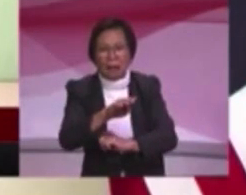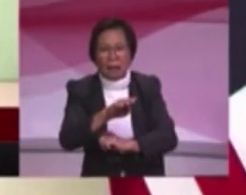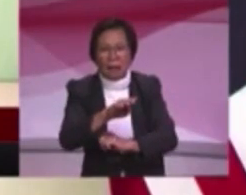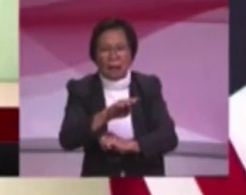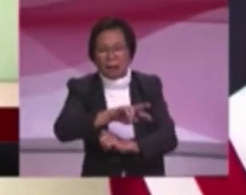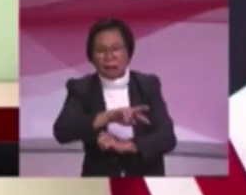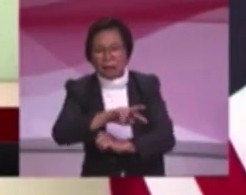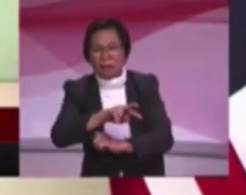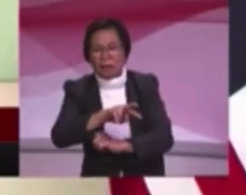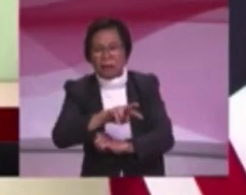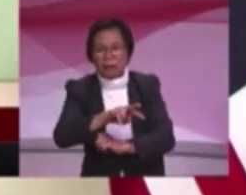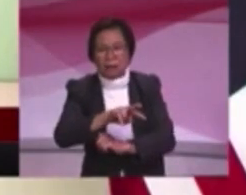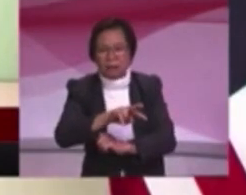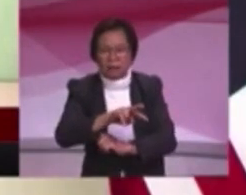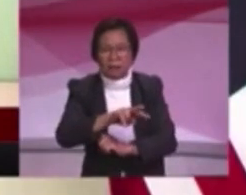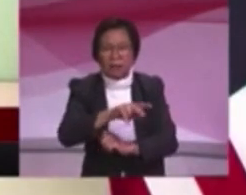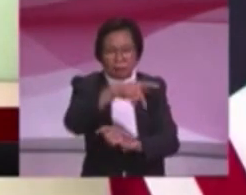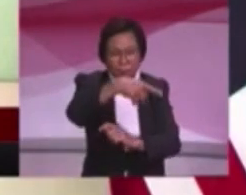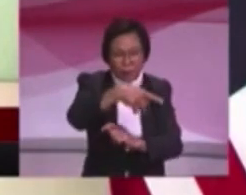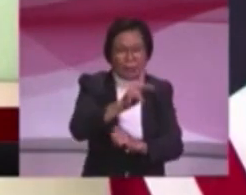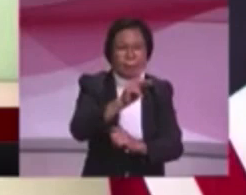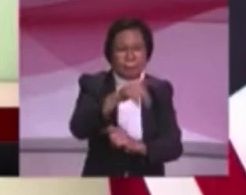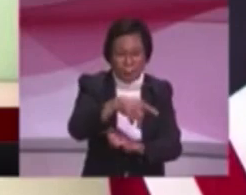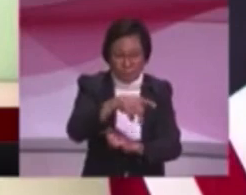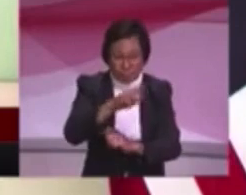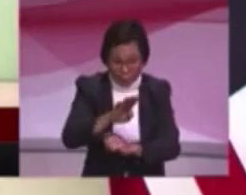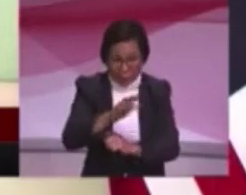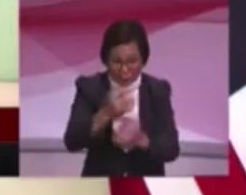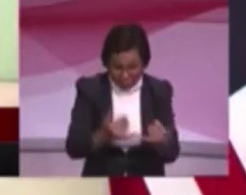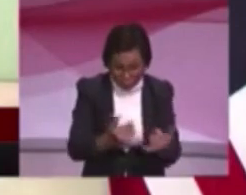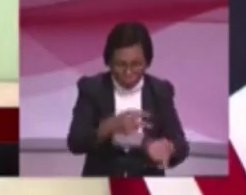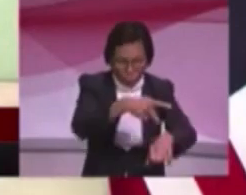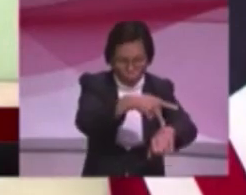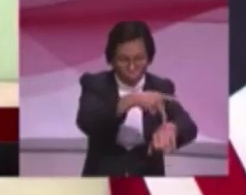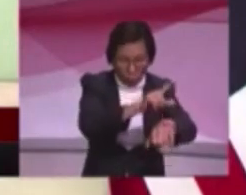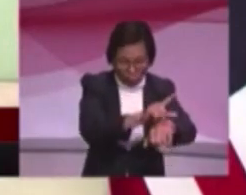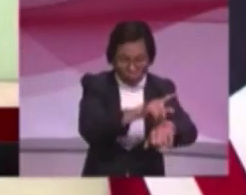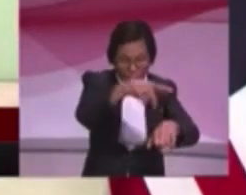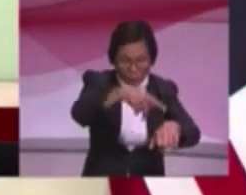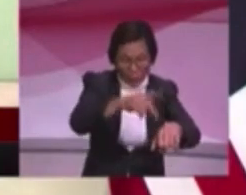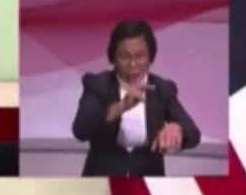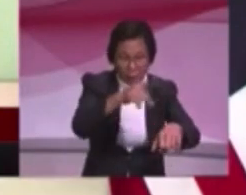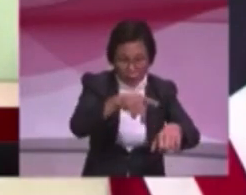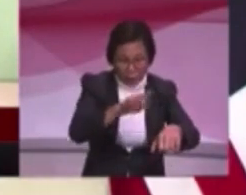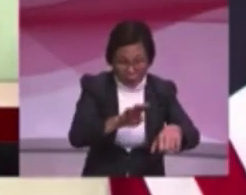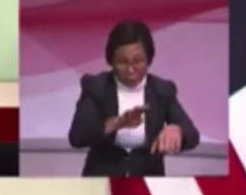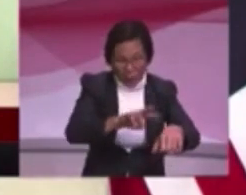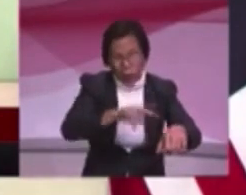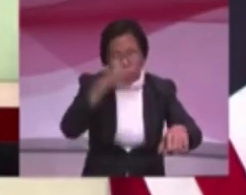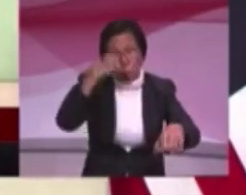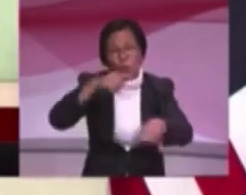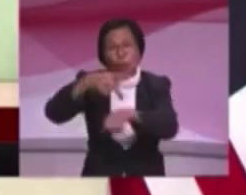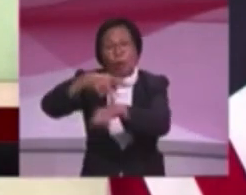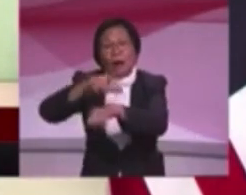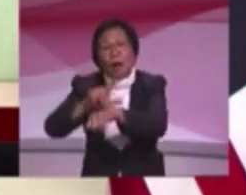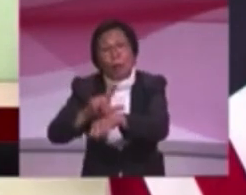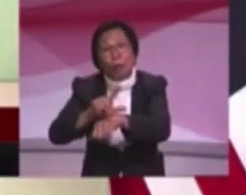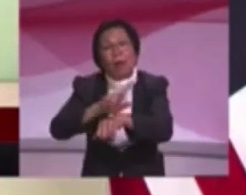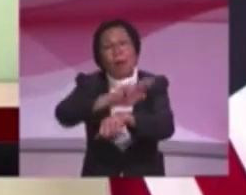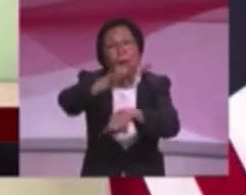PKPP. Daripada now, sekarang ni dalam PKPB kerana Kedah masih PKPB. Tapi untuk Langkawi kerana sebuah